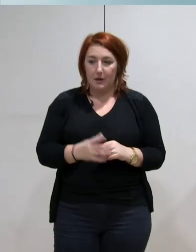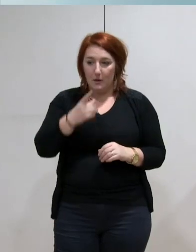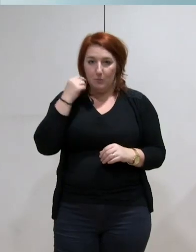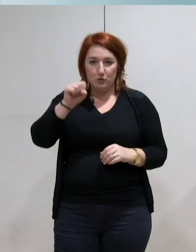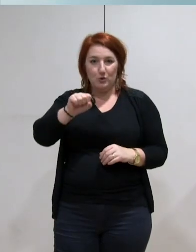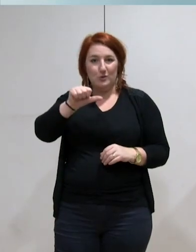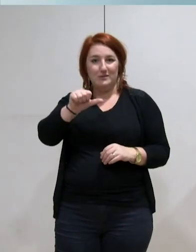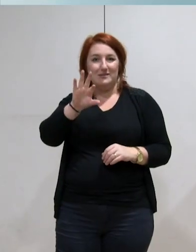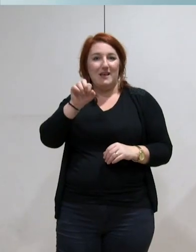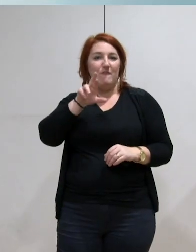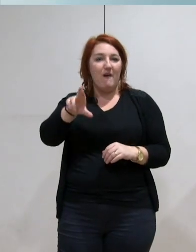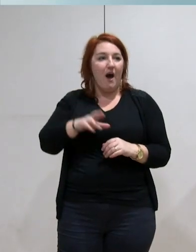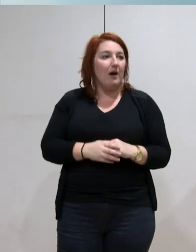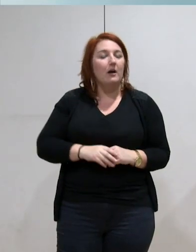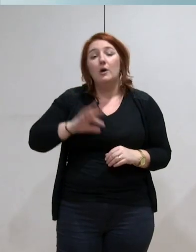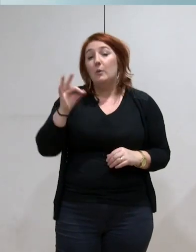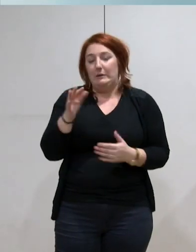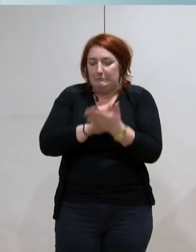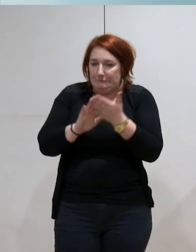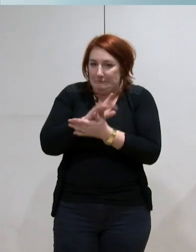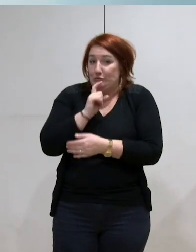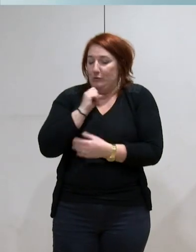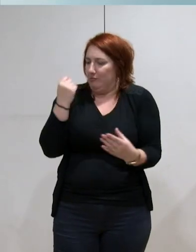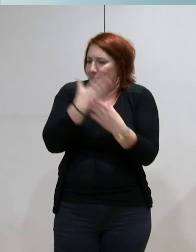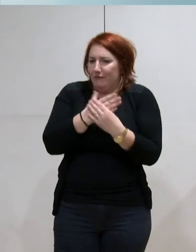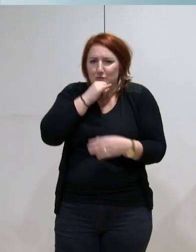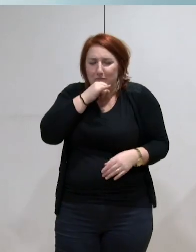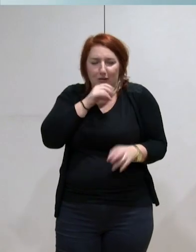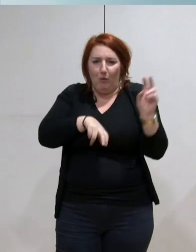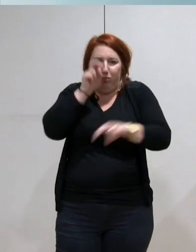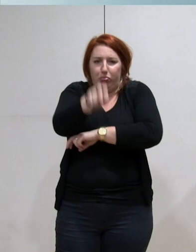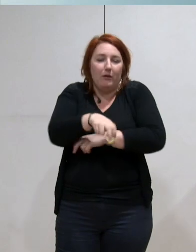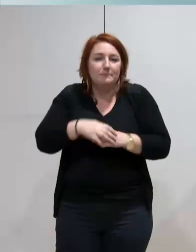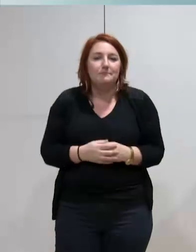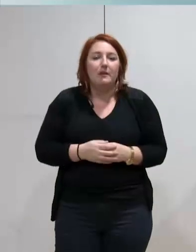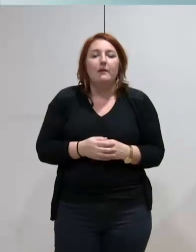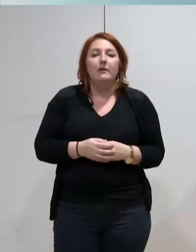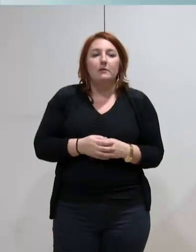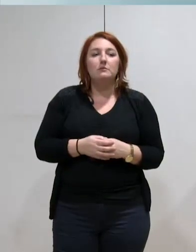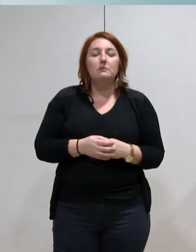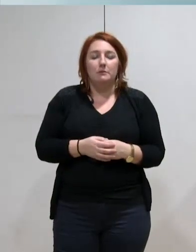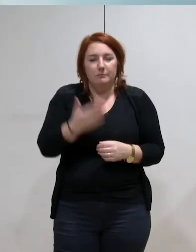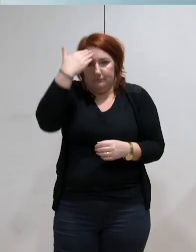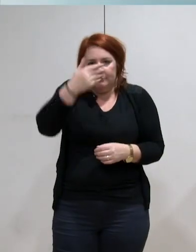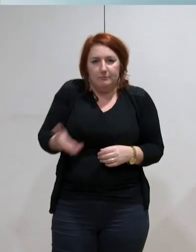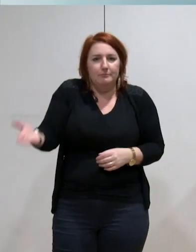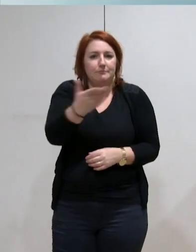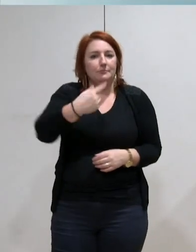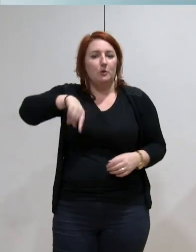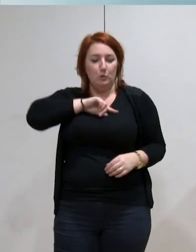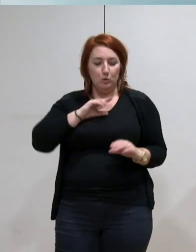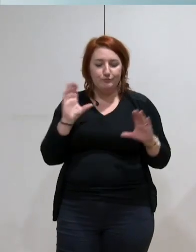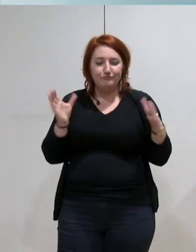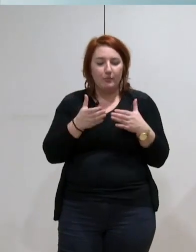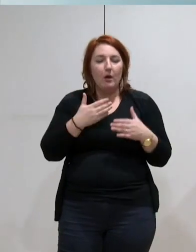Safar oui donc avec mes excuses encore pour l'intervention trop rapide de tout à l'heure vous savez que nous avions demandé un